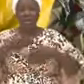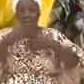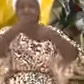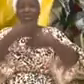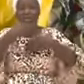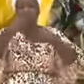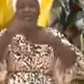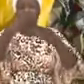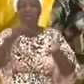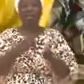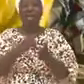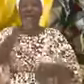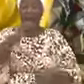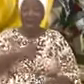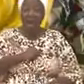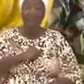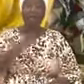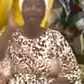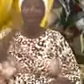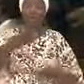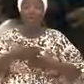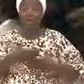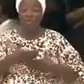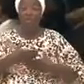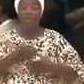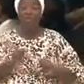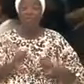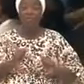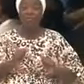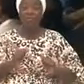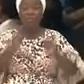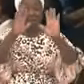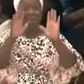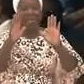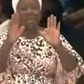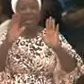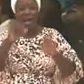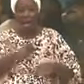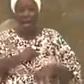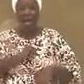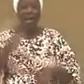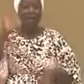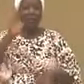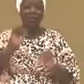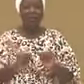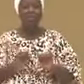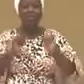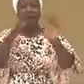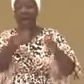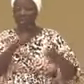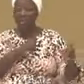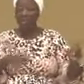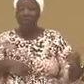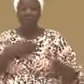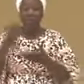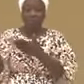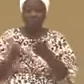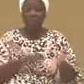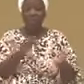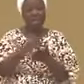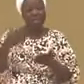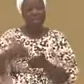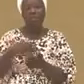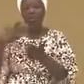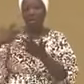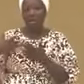je vais tenter dos et je vais me soumettre et le seigneur te donnera cette